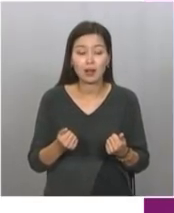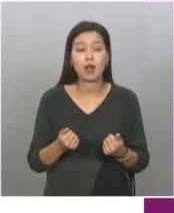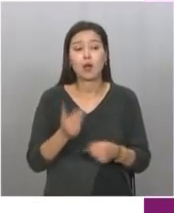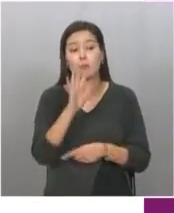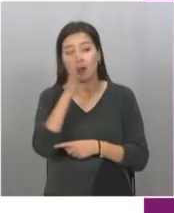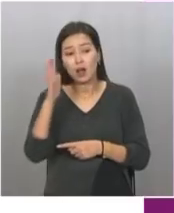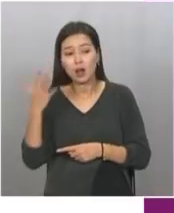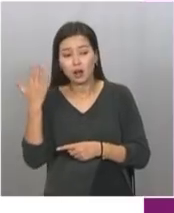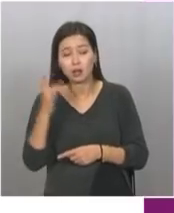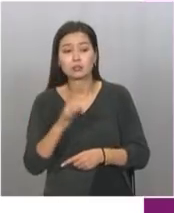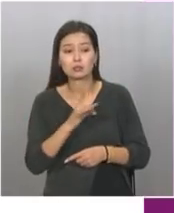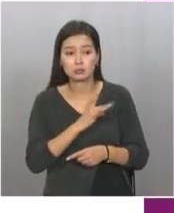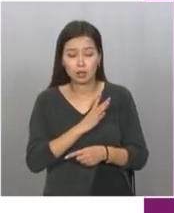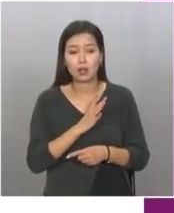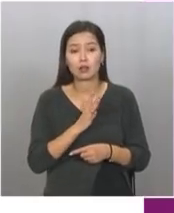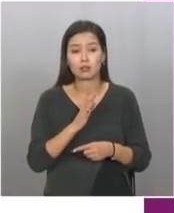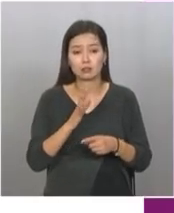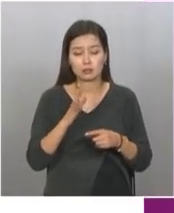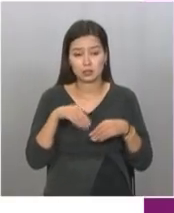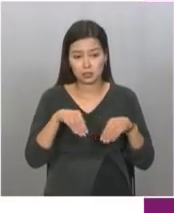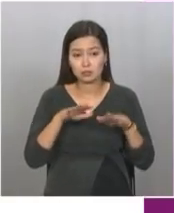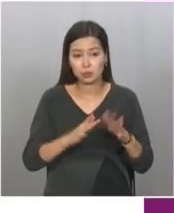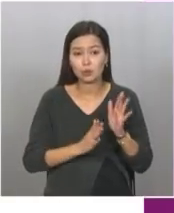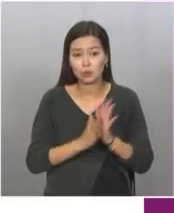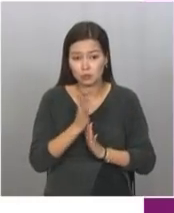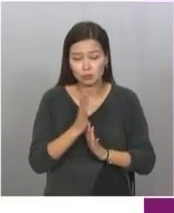Бақша ағаштары ақ егісте өсе ме?